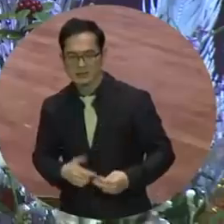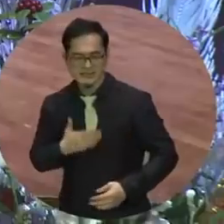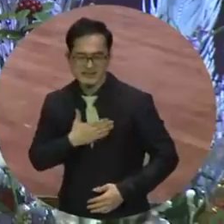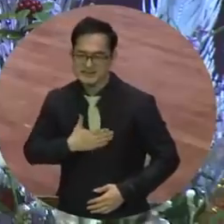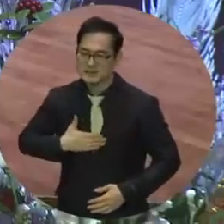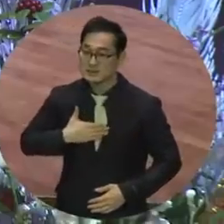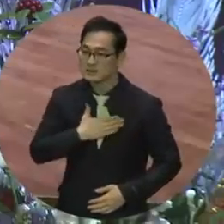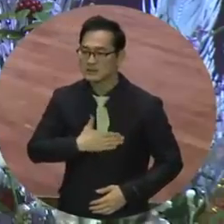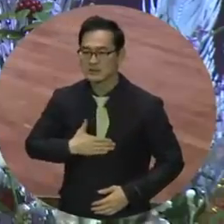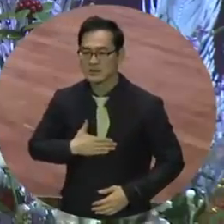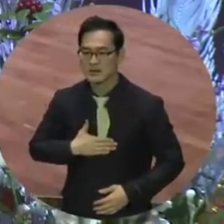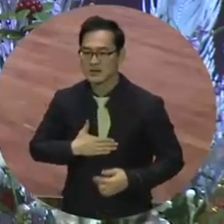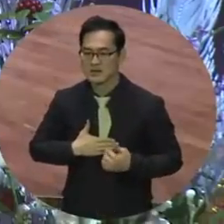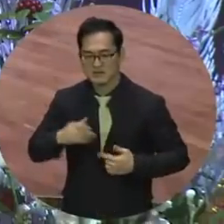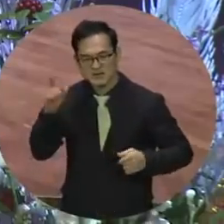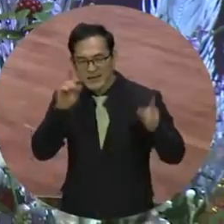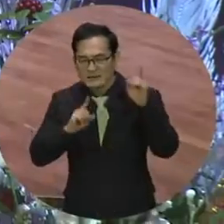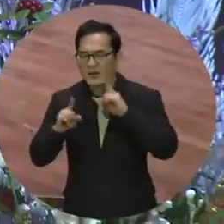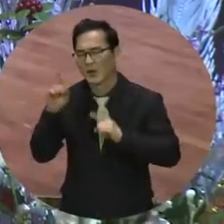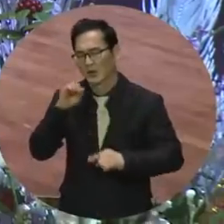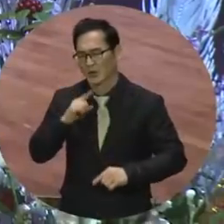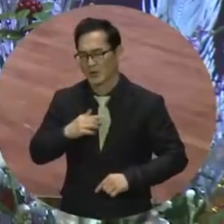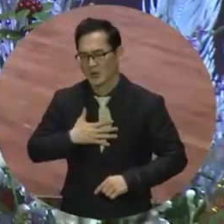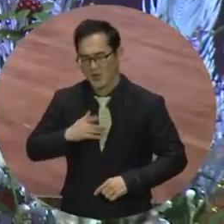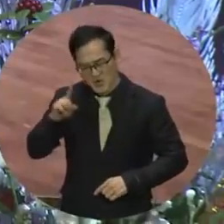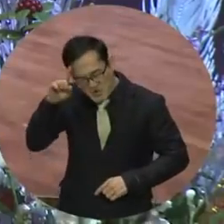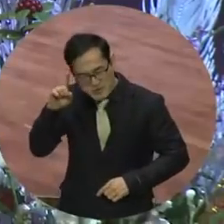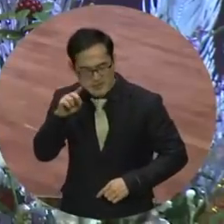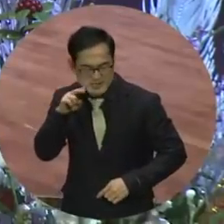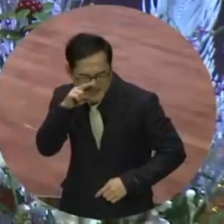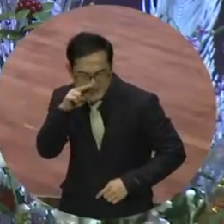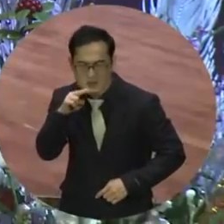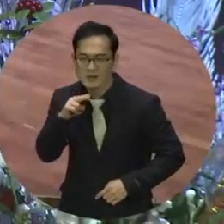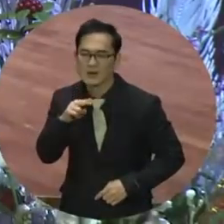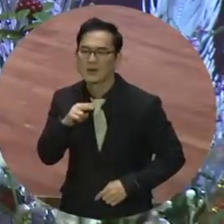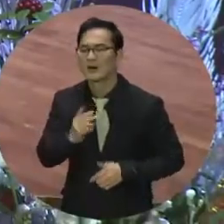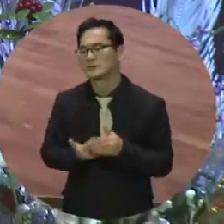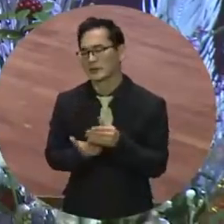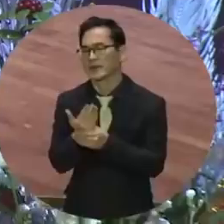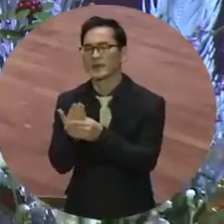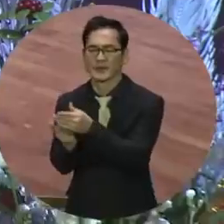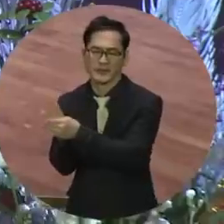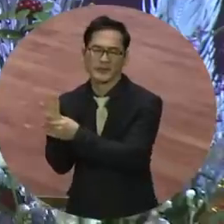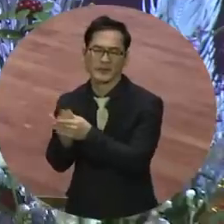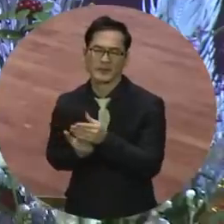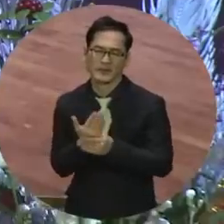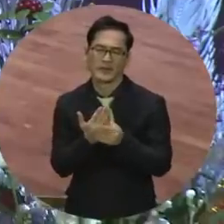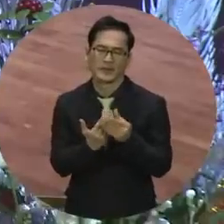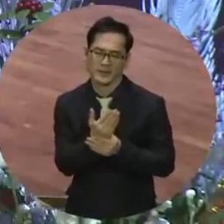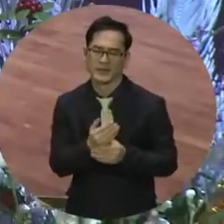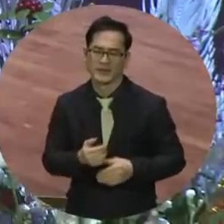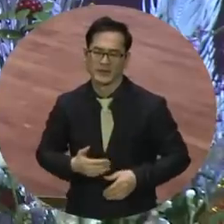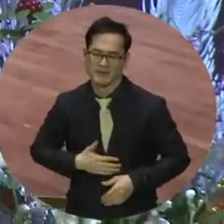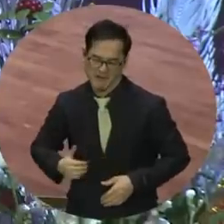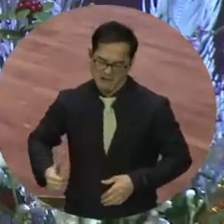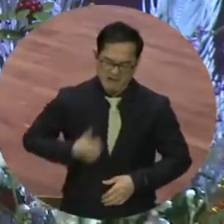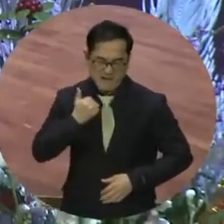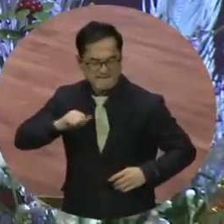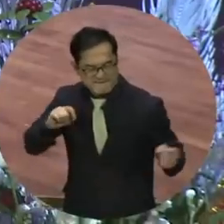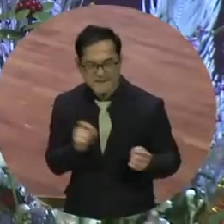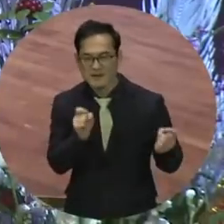옵니다. 여기에 많은 분쟁이 옵니다. 시기 질투가 막 납니다. 온갖 문제가 다 생긴 교회예요.